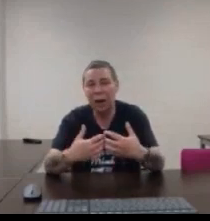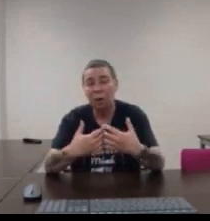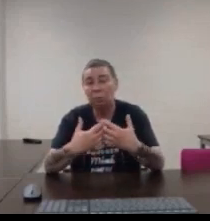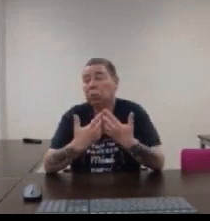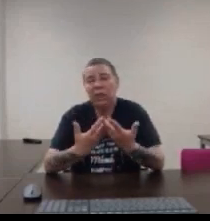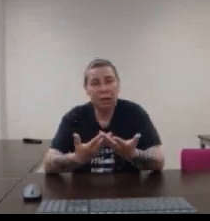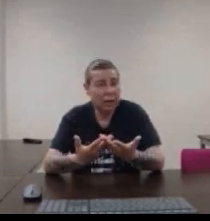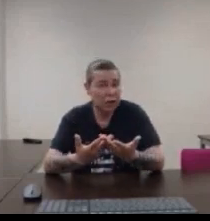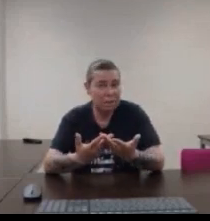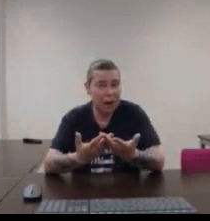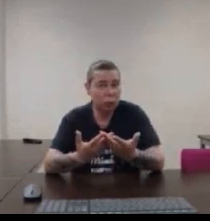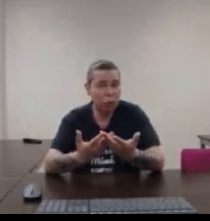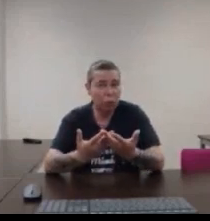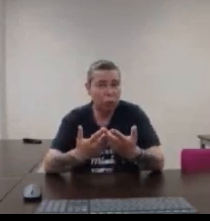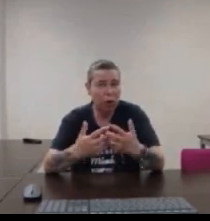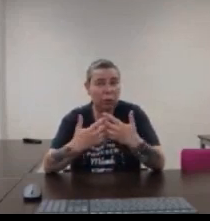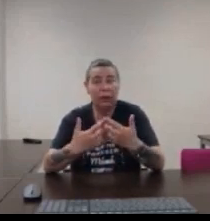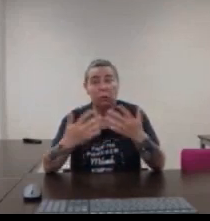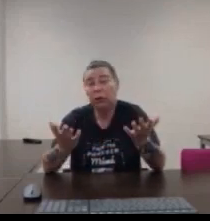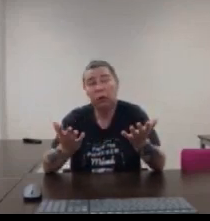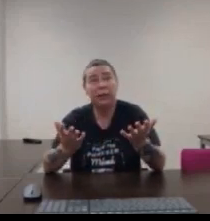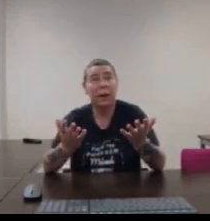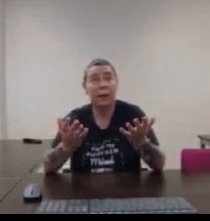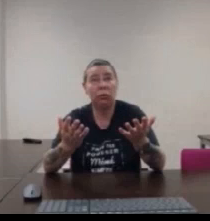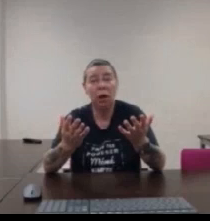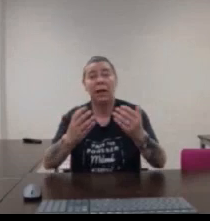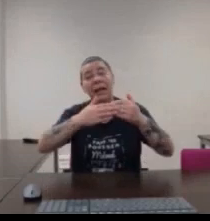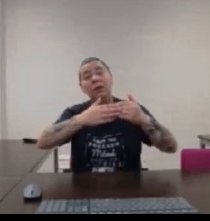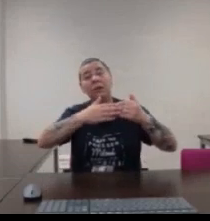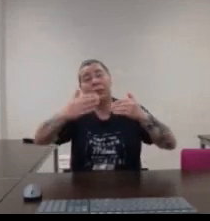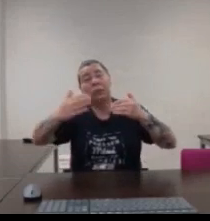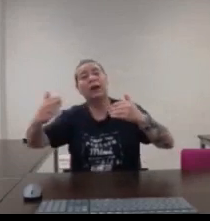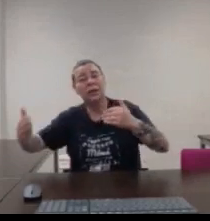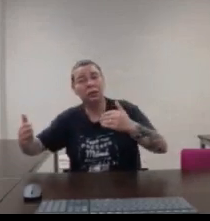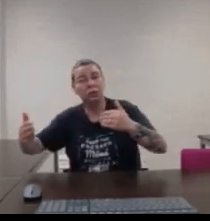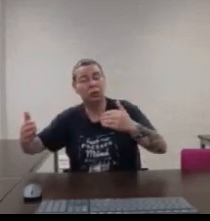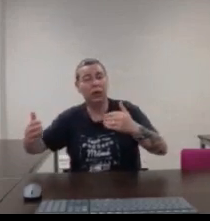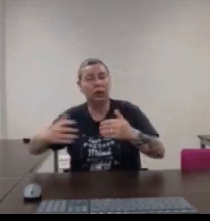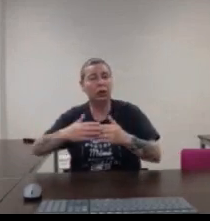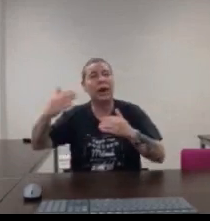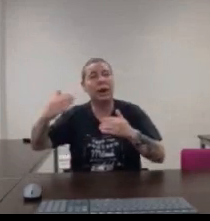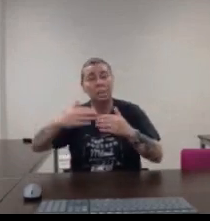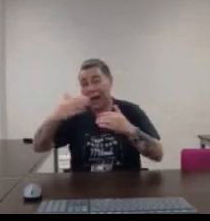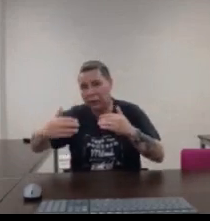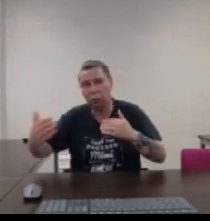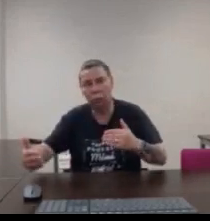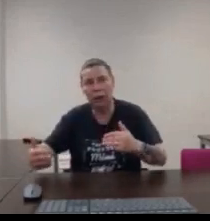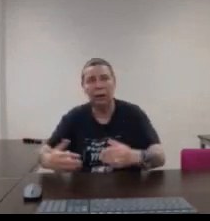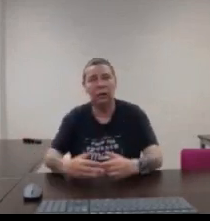l'avait déjà, mais ça ne le gênait pas outre mesure. Et de fait, il s'en était pas aperçu. Et le fait de travailler devant l'écran, ça